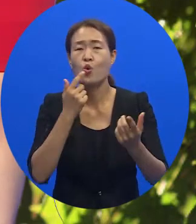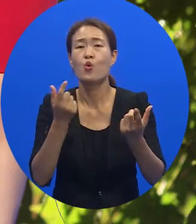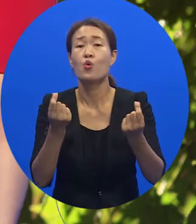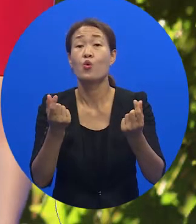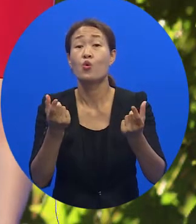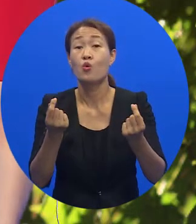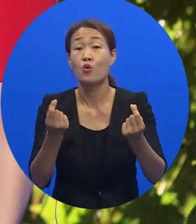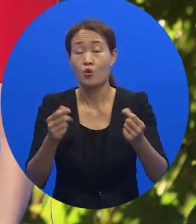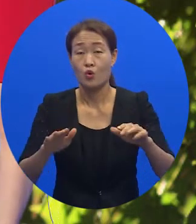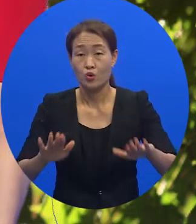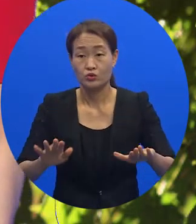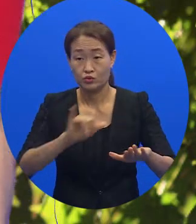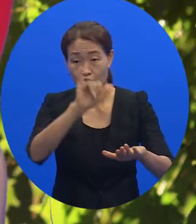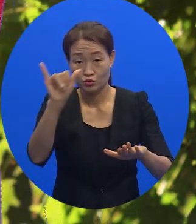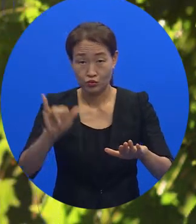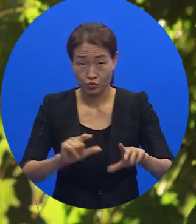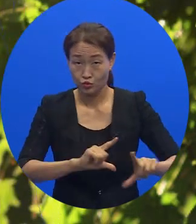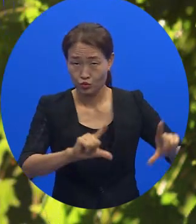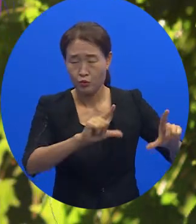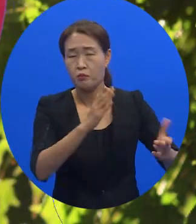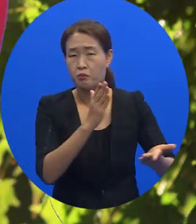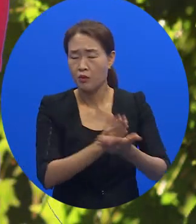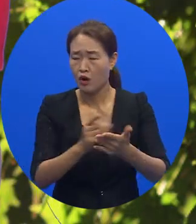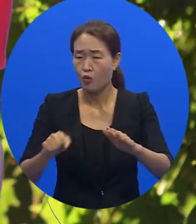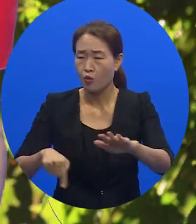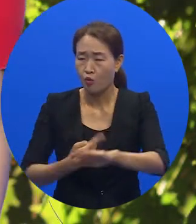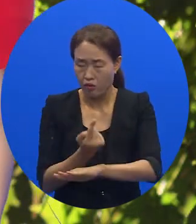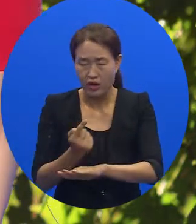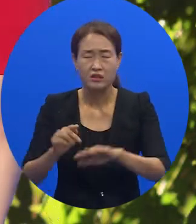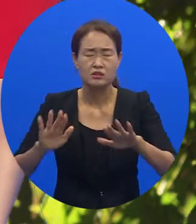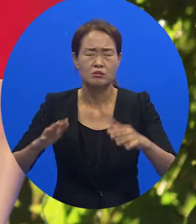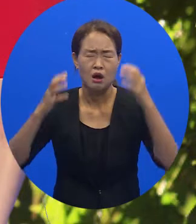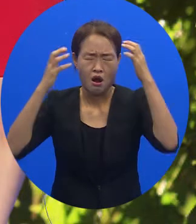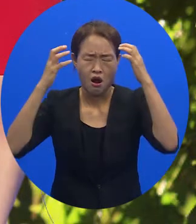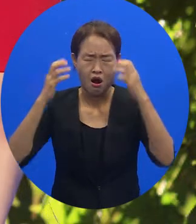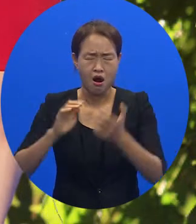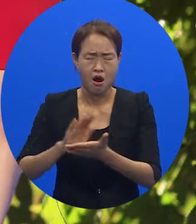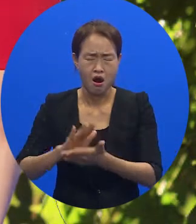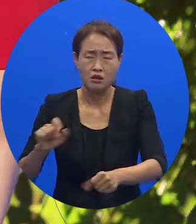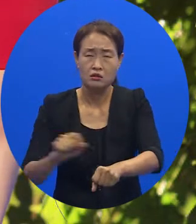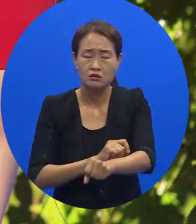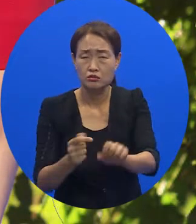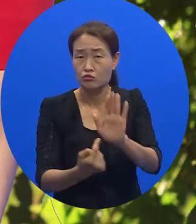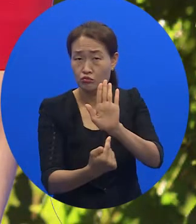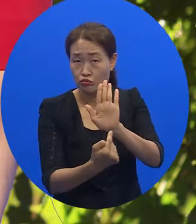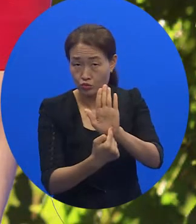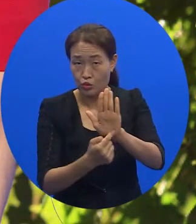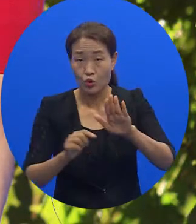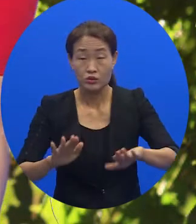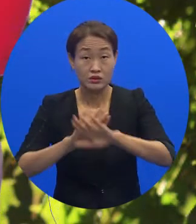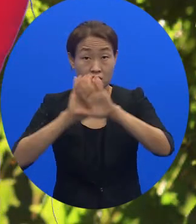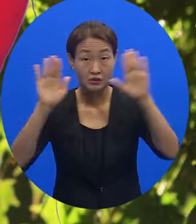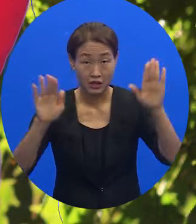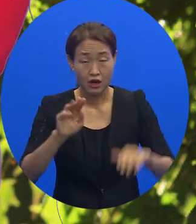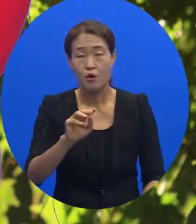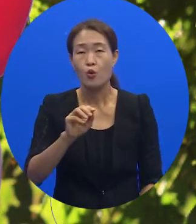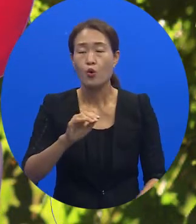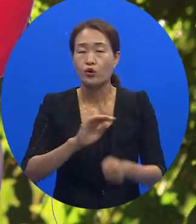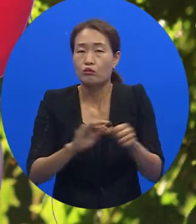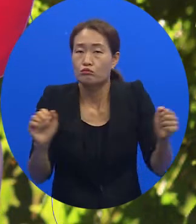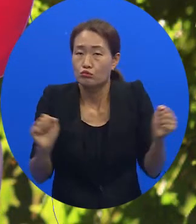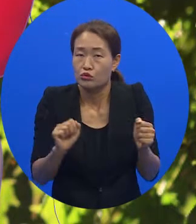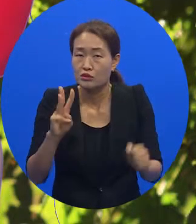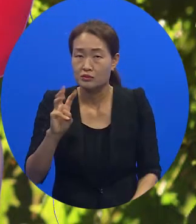계속되겠습니다. 동해안 지역을 제외한 전국에 폭염특보가 발효 중인 가운데 오늘 낮 기온 경북 상주가 35도,